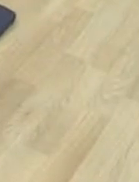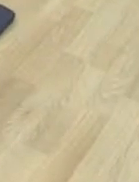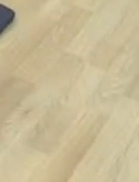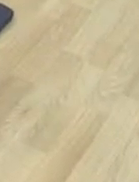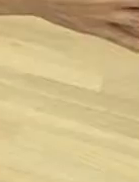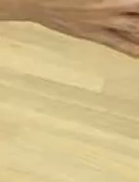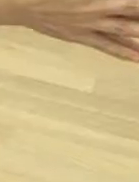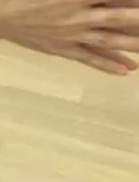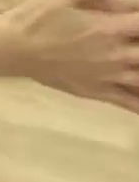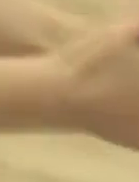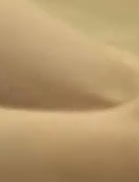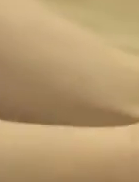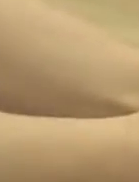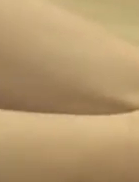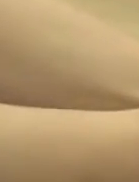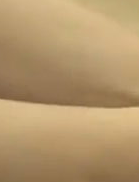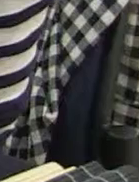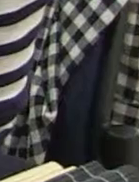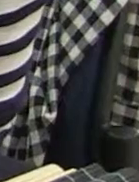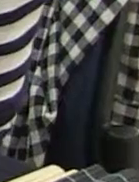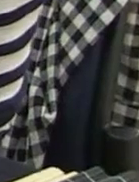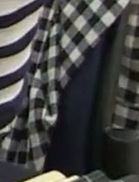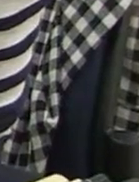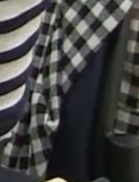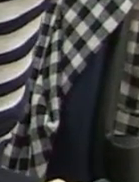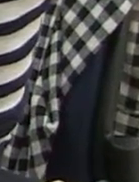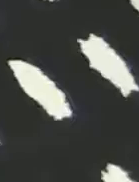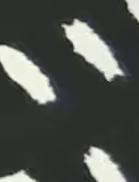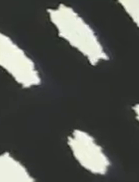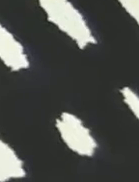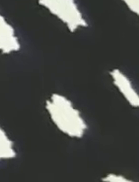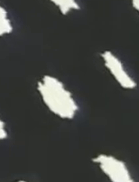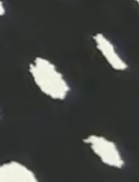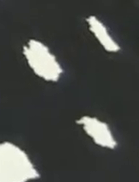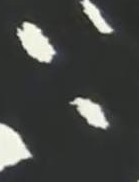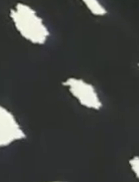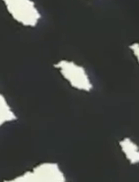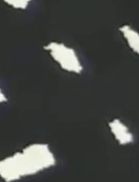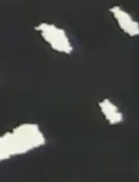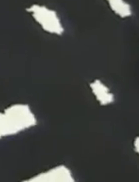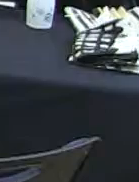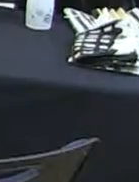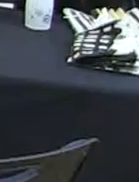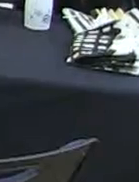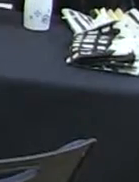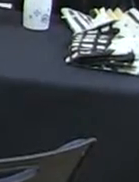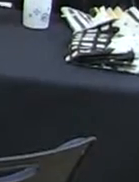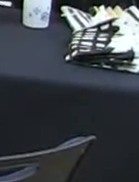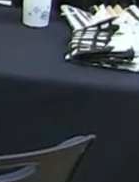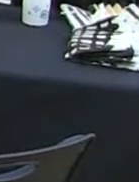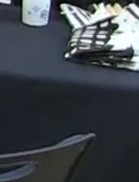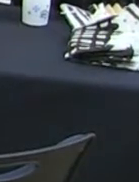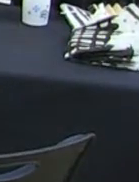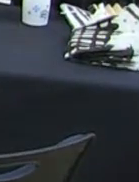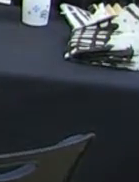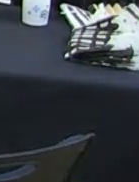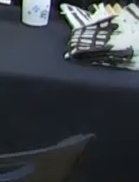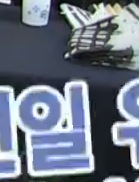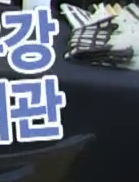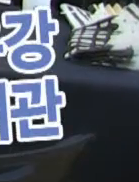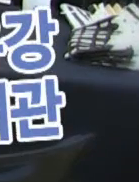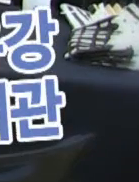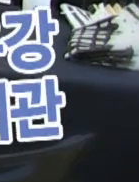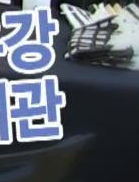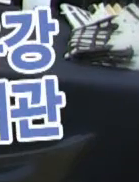특별한 취미 생활을 즐기고 싶으신가요? 혼자서 선뜻 용기내지 못했다면 지금 시작해 보시기 바랍니다. 다목적